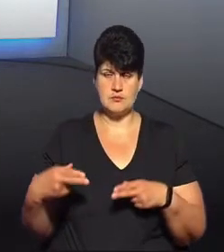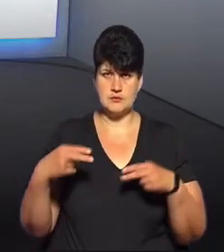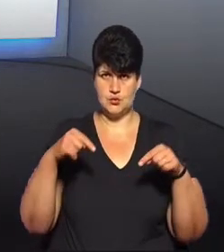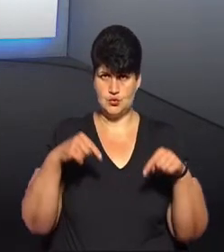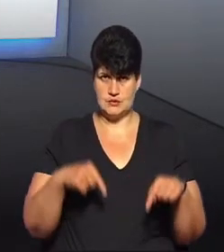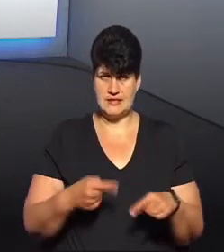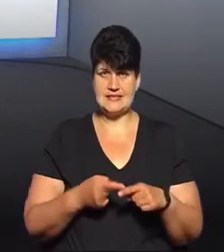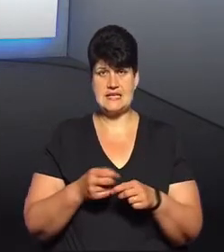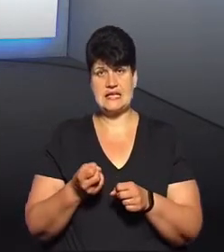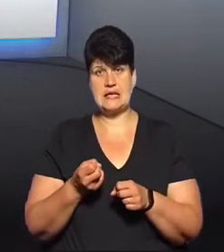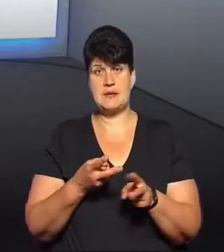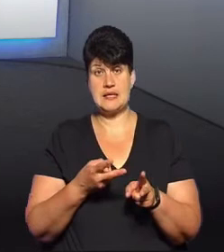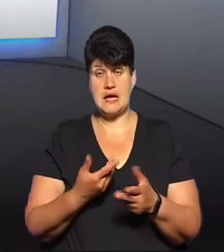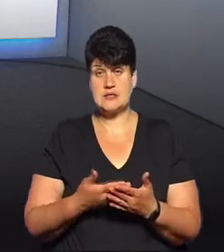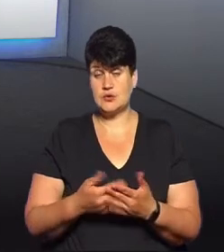депортація виходить. Те саме